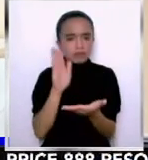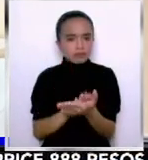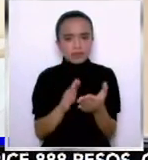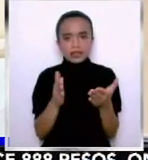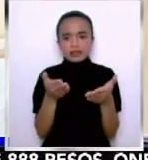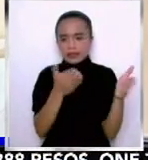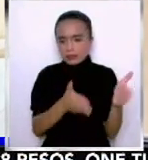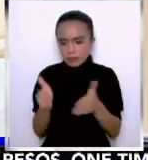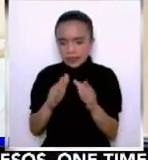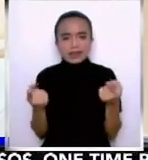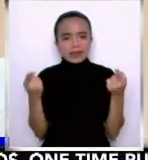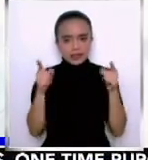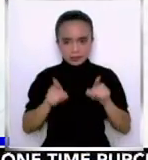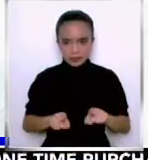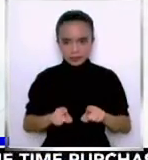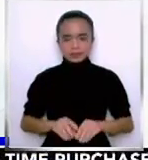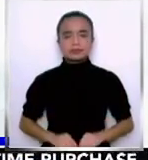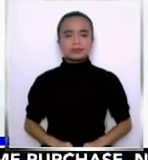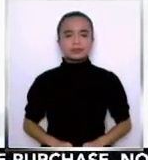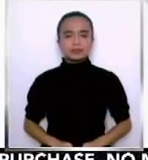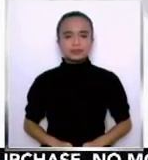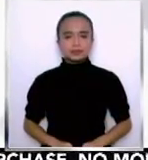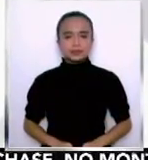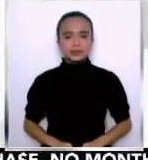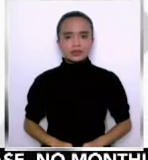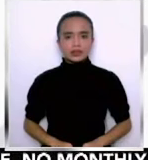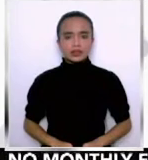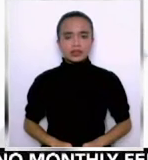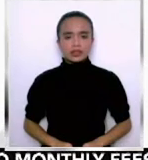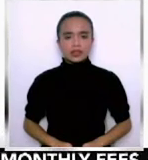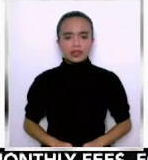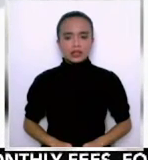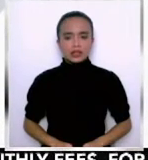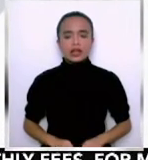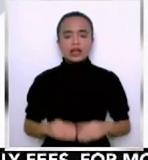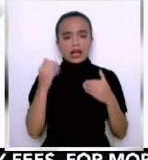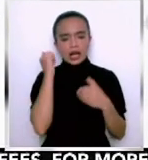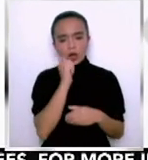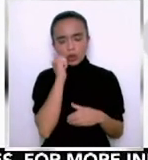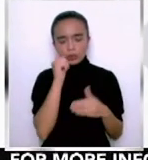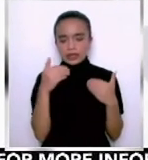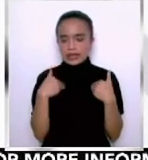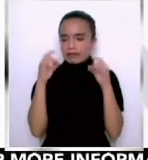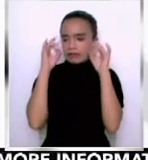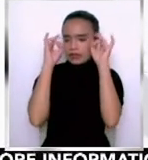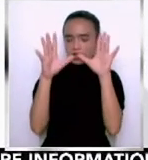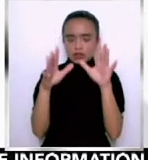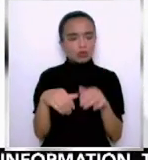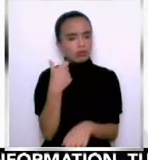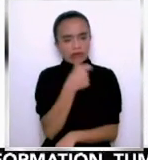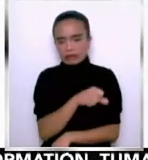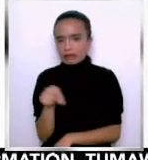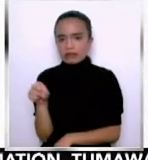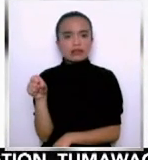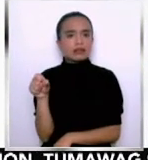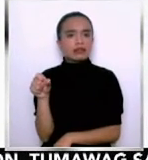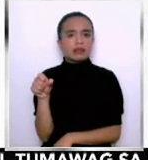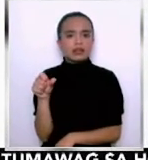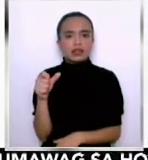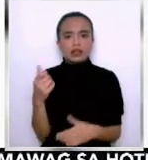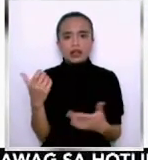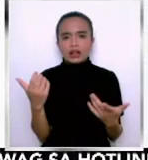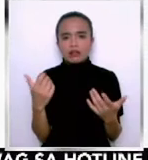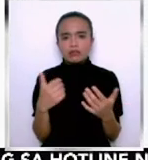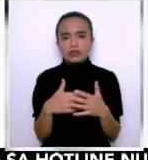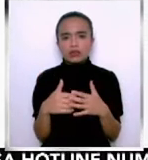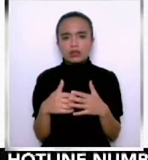ng inauguration. There are always threat to any administration kahit na papasok pa lang at bawang kapasok na. All